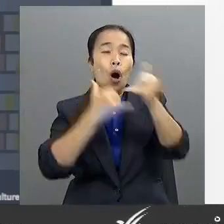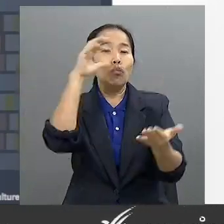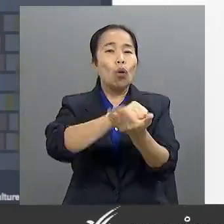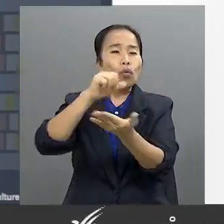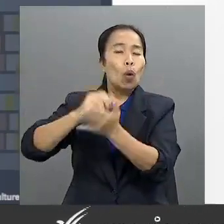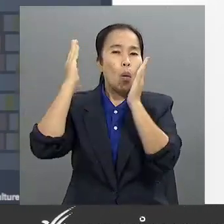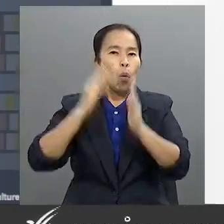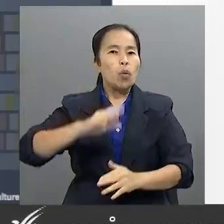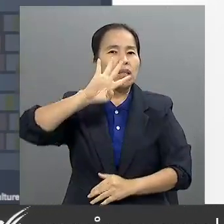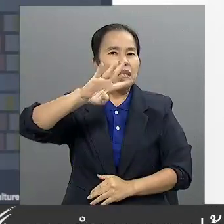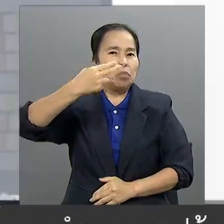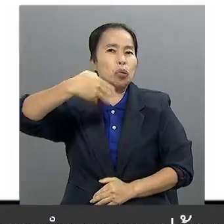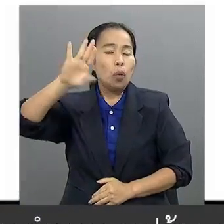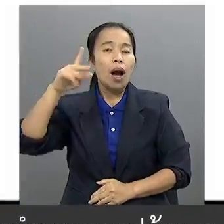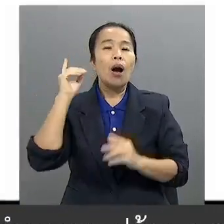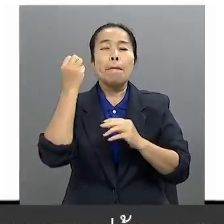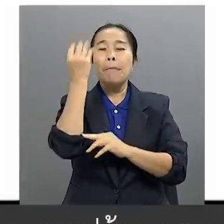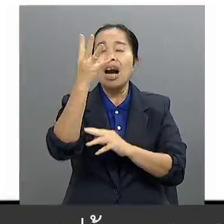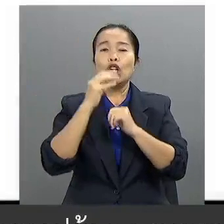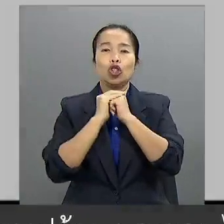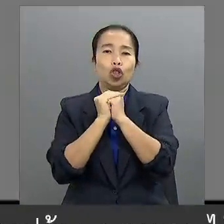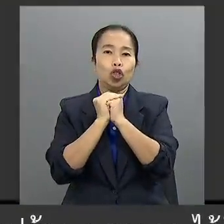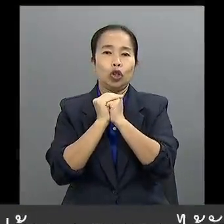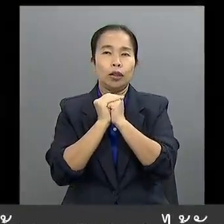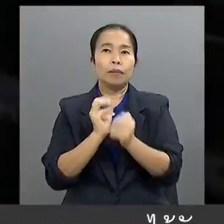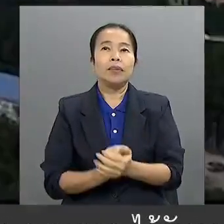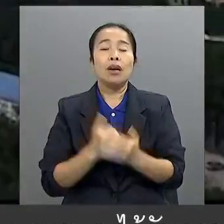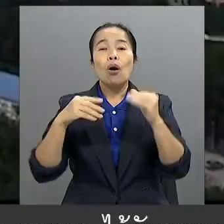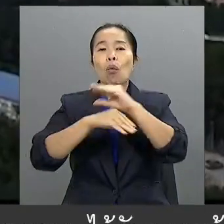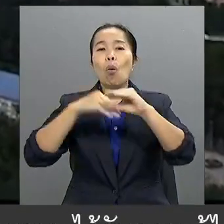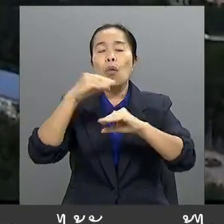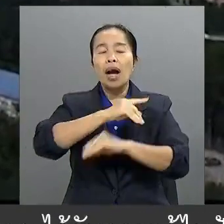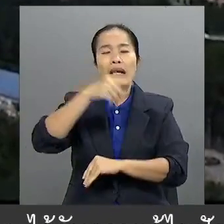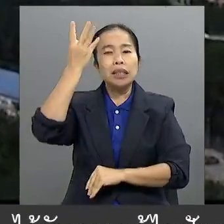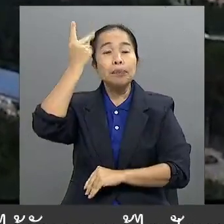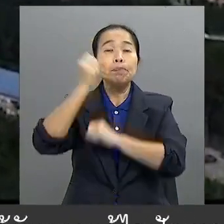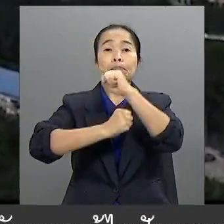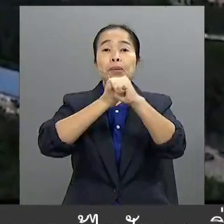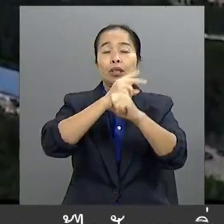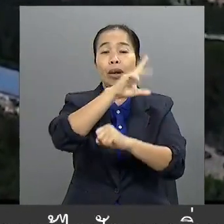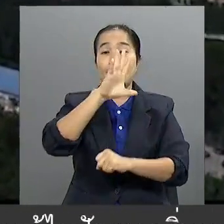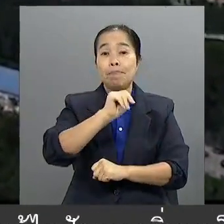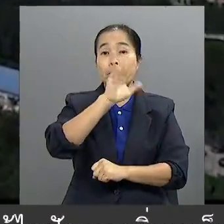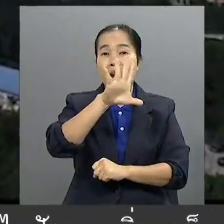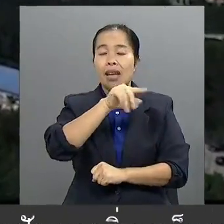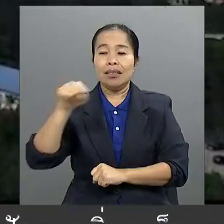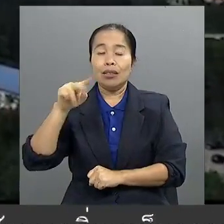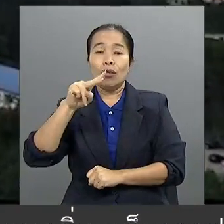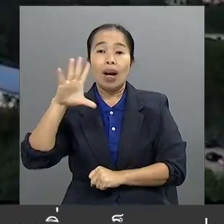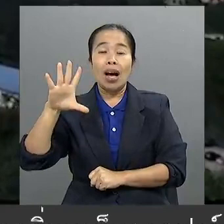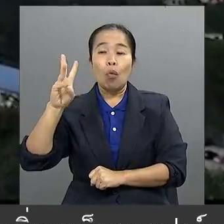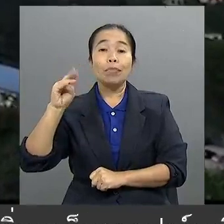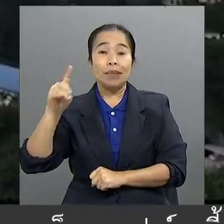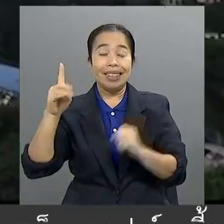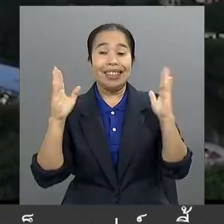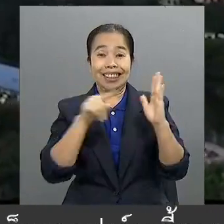ดก็เป็นกลุ่มชาวจีนค่ะโครงการก็ประเมินว่าตั้งแต่ปี2545ถึง2561เนี่ยมีรายได้เ